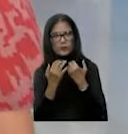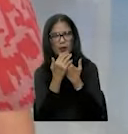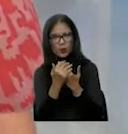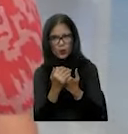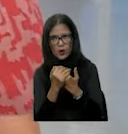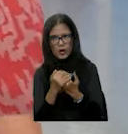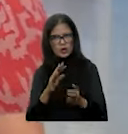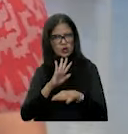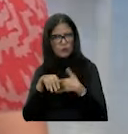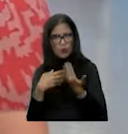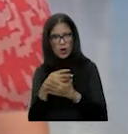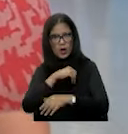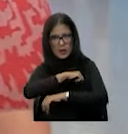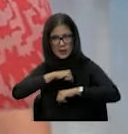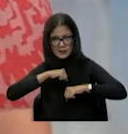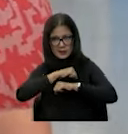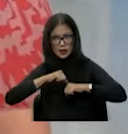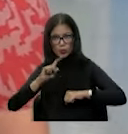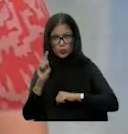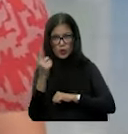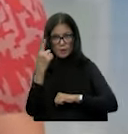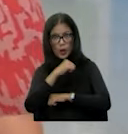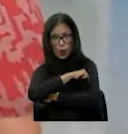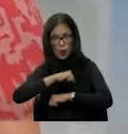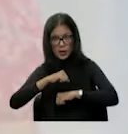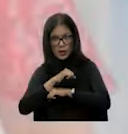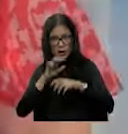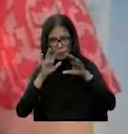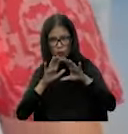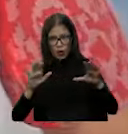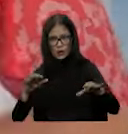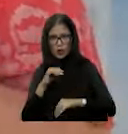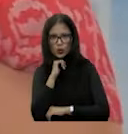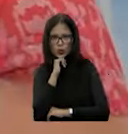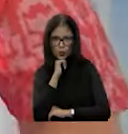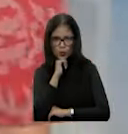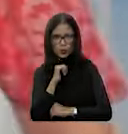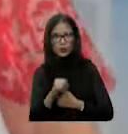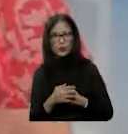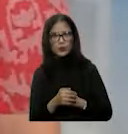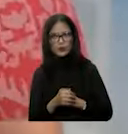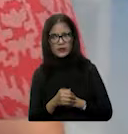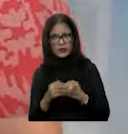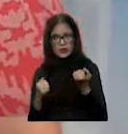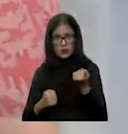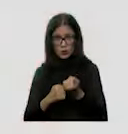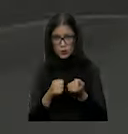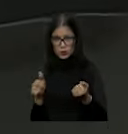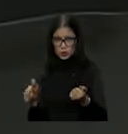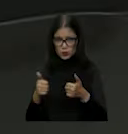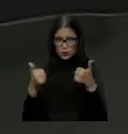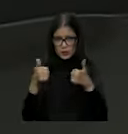cabang terutama cabang-cabang yang banyak di nanti-nanti kita doain aja Sukses Pak Anin Sukses